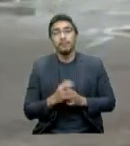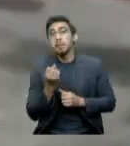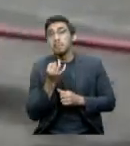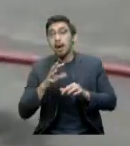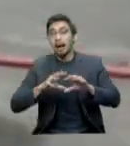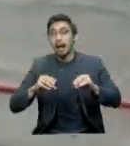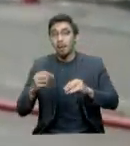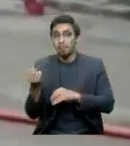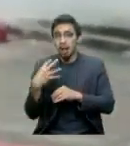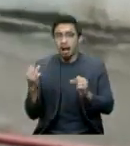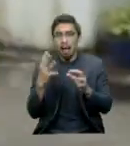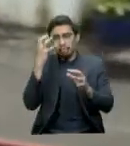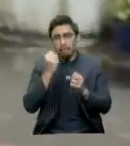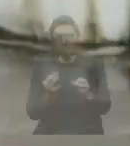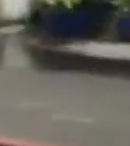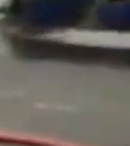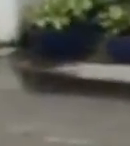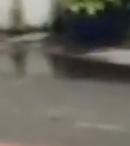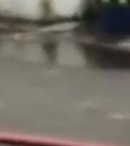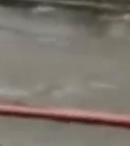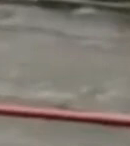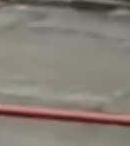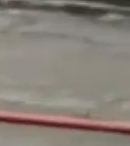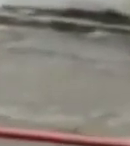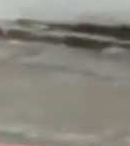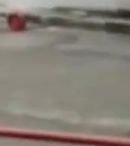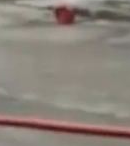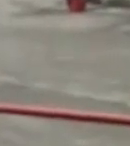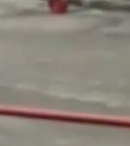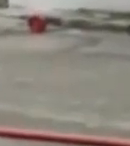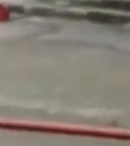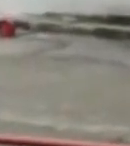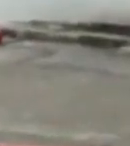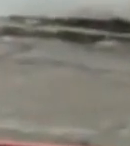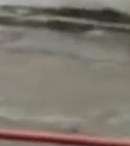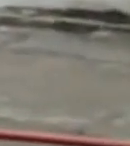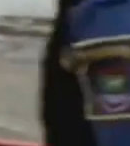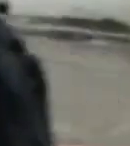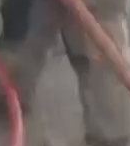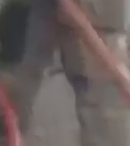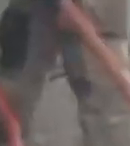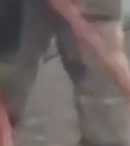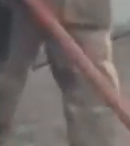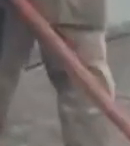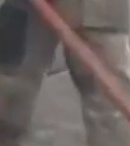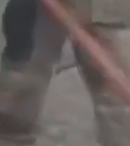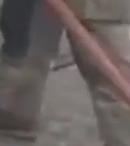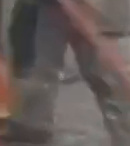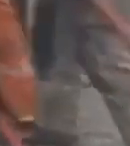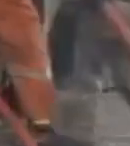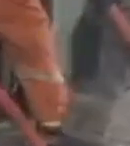karyawan asap hitam Pegat pertama kali muncul di belakang bangunan gudang dan langsung membakar tumpukan